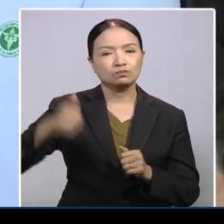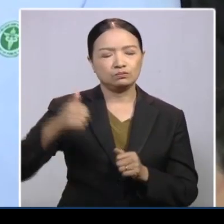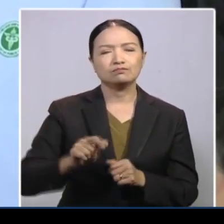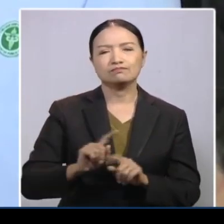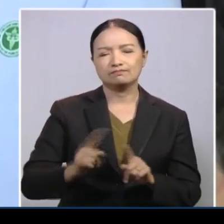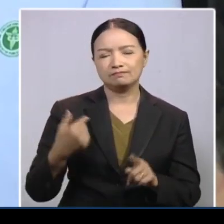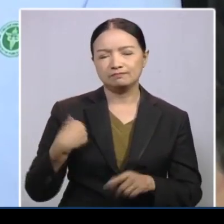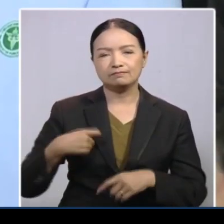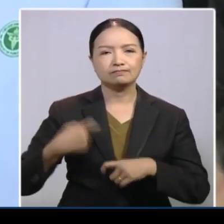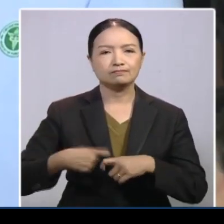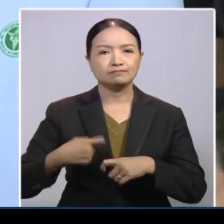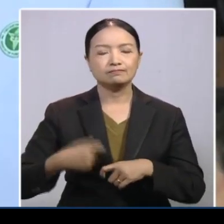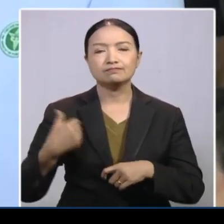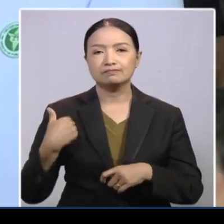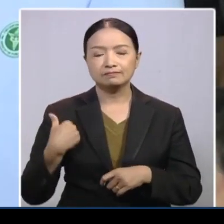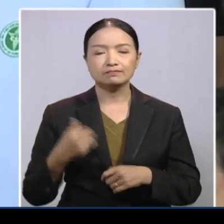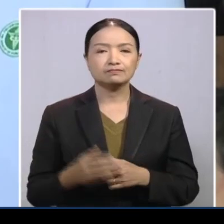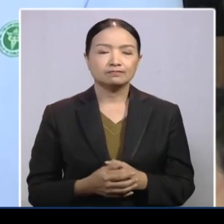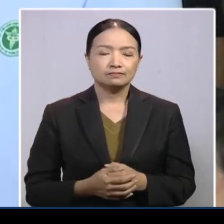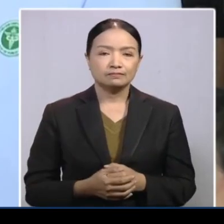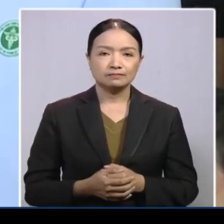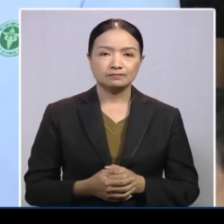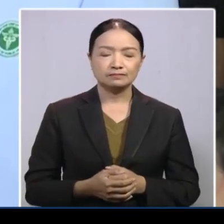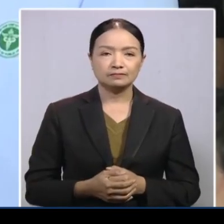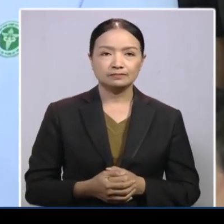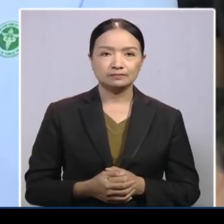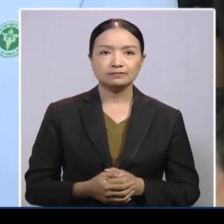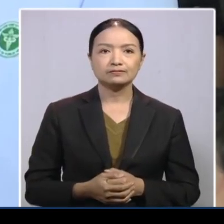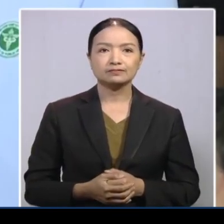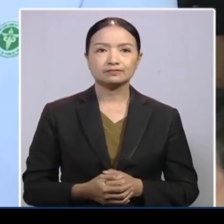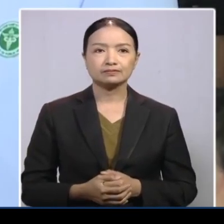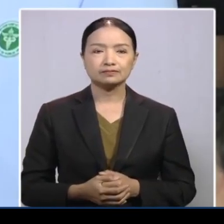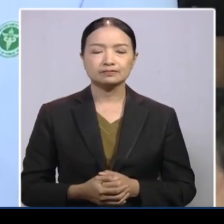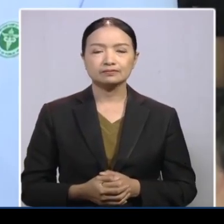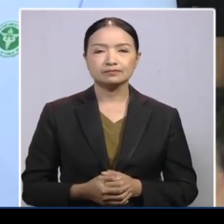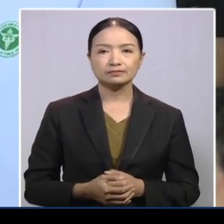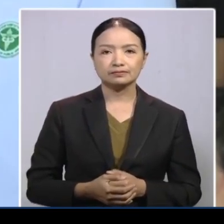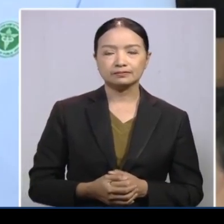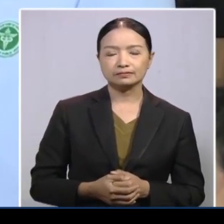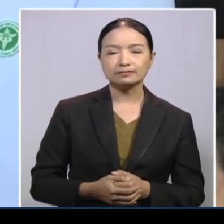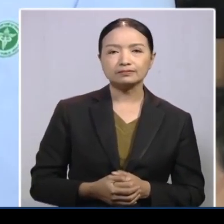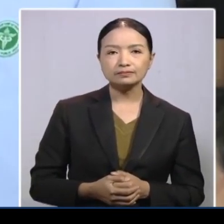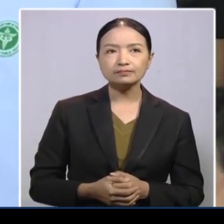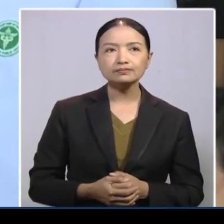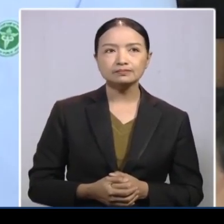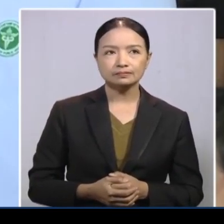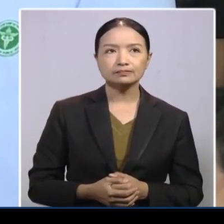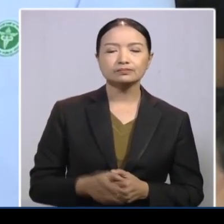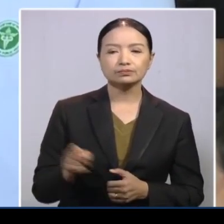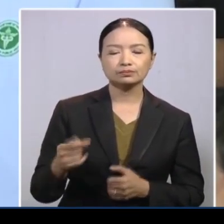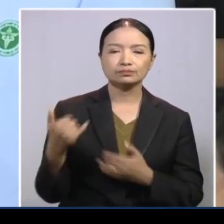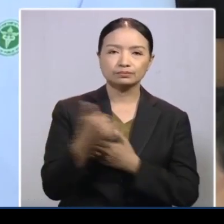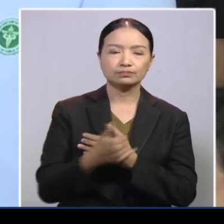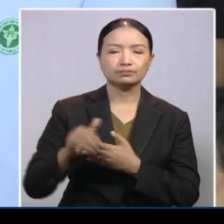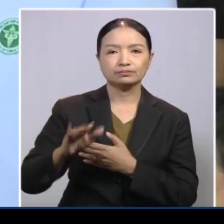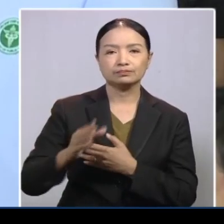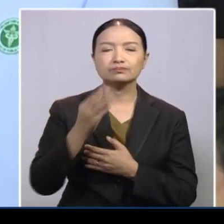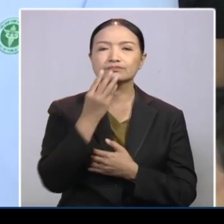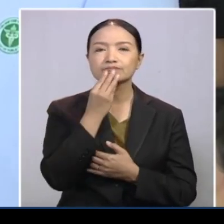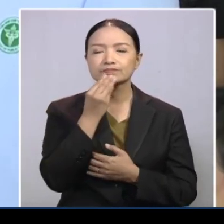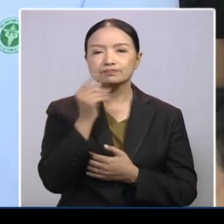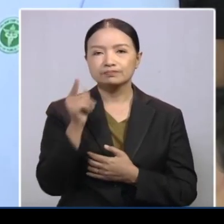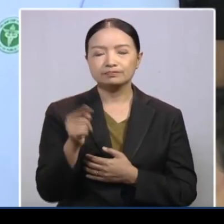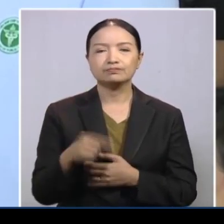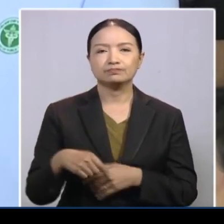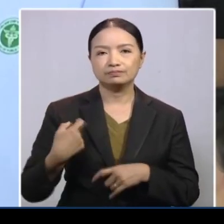ำบากอยู่บ้างนะครับในการที่จะ เดินทางภายในประเทศอิสราเอลนะครับเพราะว่าคนไท